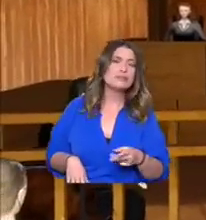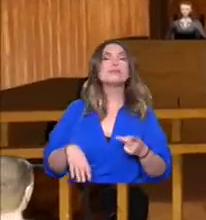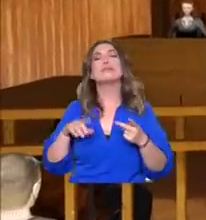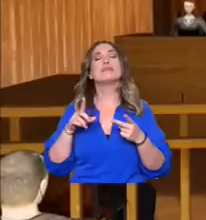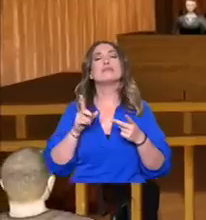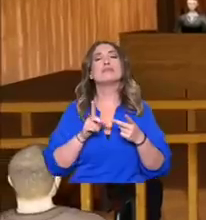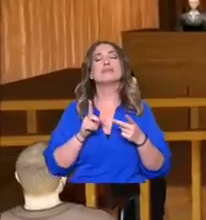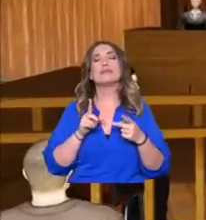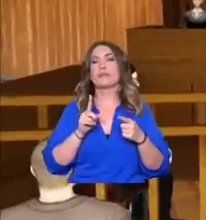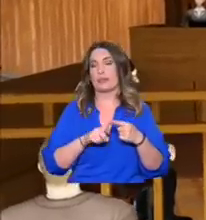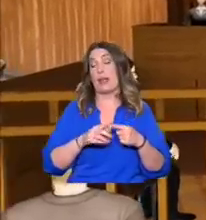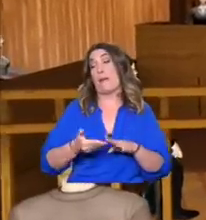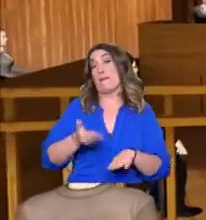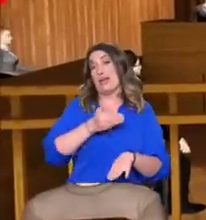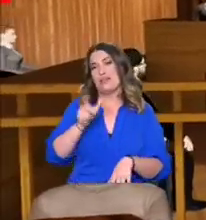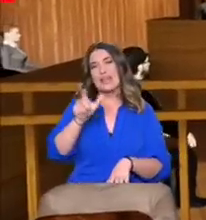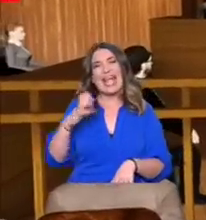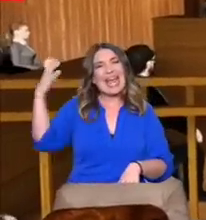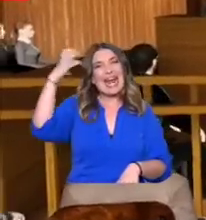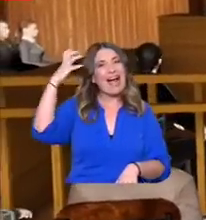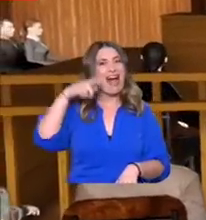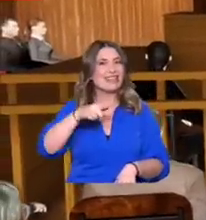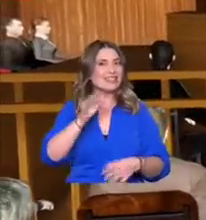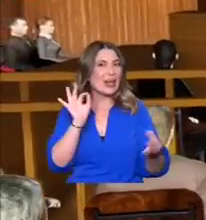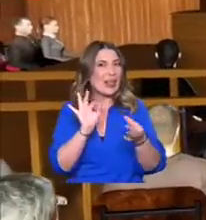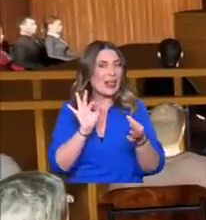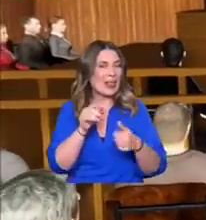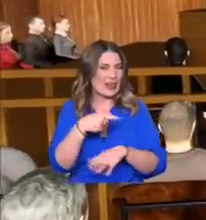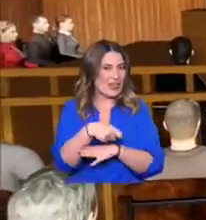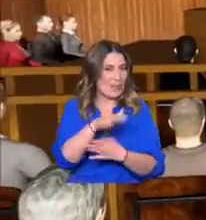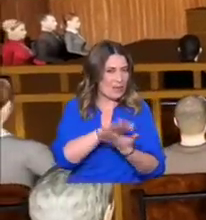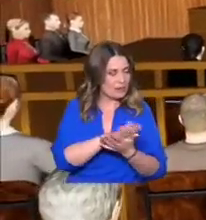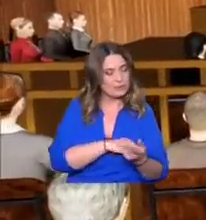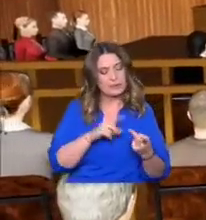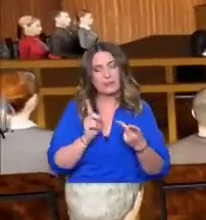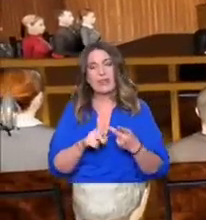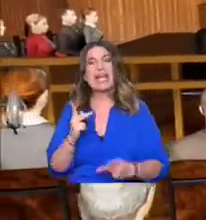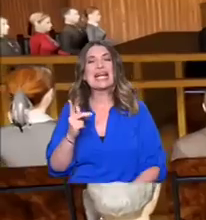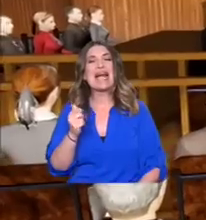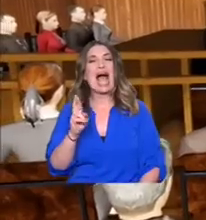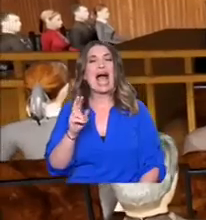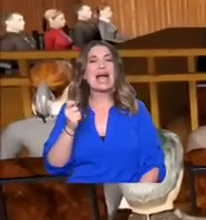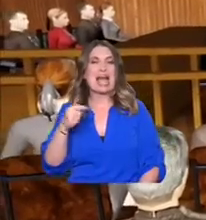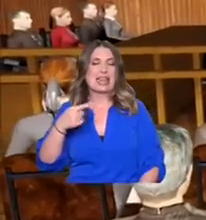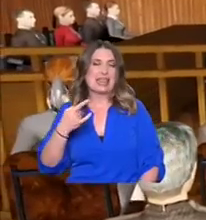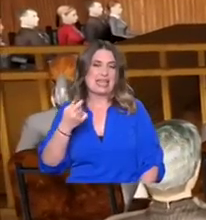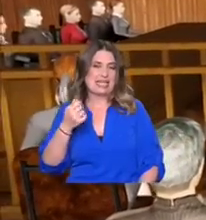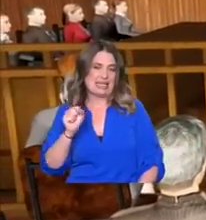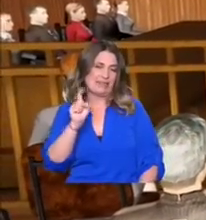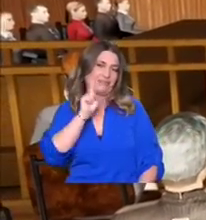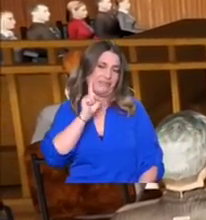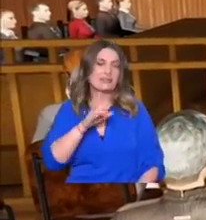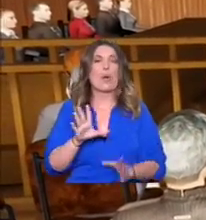χθες, η κυρία Καρατζά. Και θα συνοψίσω με δύο λόγια τον ρόλο της. Ο κύριος Κούγιας, ο οποίος υποβάλλει